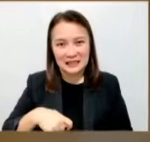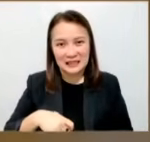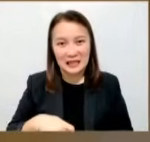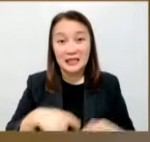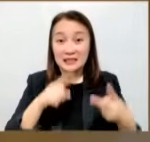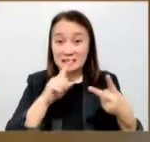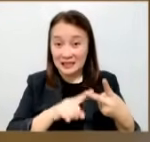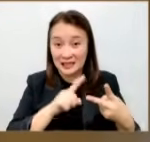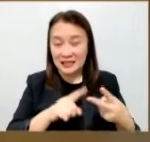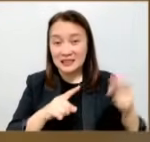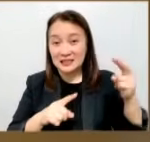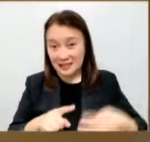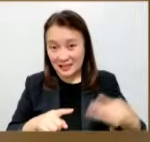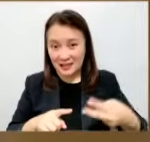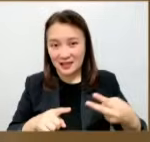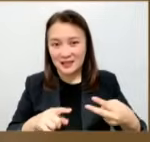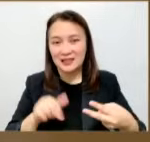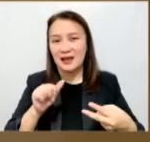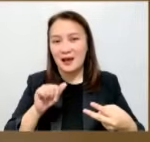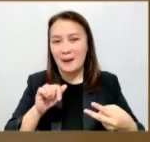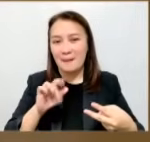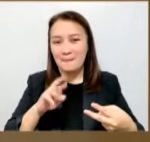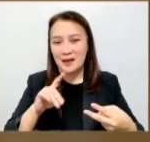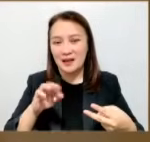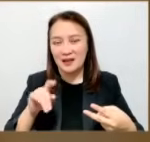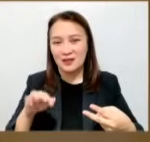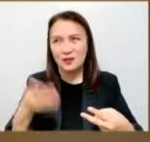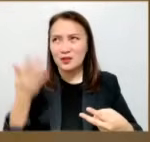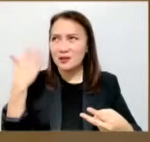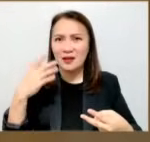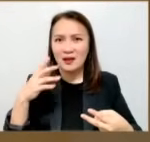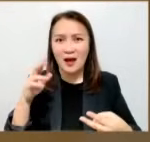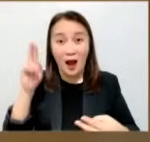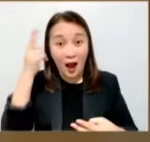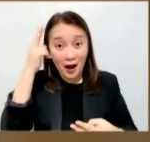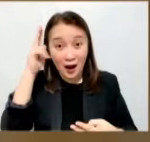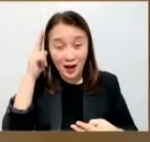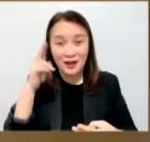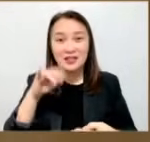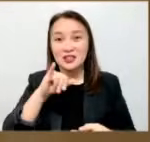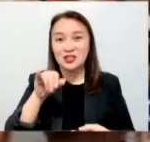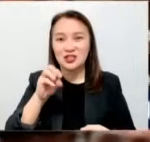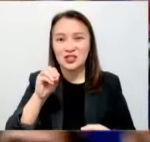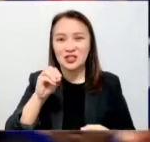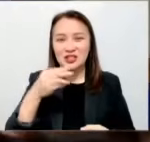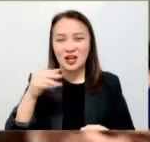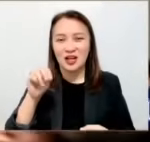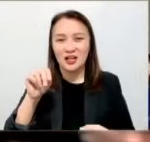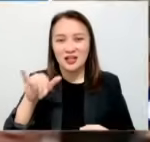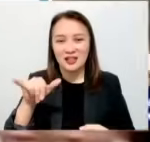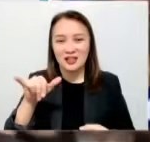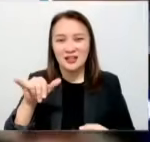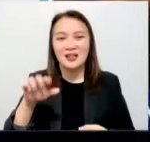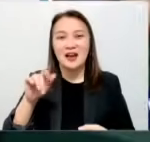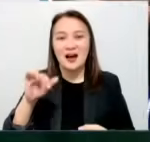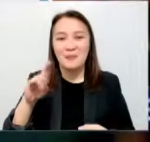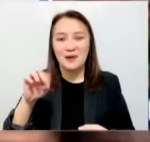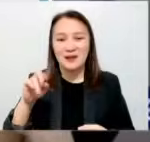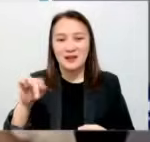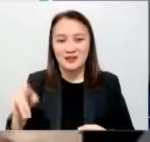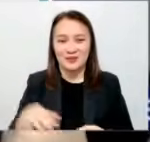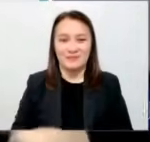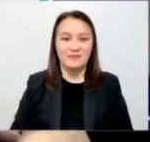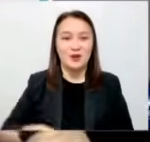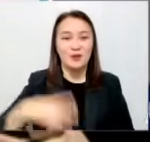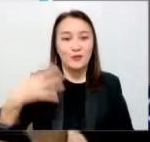na iko-coach ni Coach Tim Cohn kasunod ng tito niyang si PBA legend Johnny Abarientos. Fourth overall draft pick naman